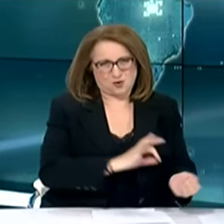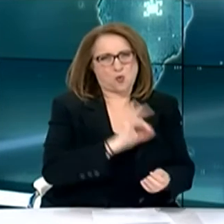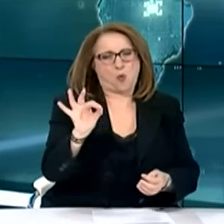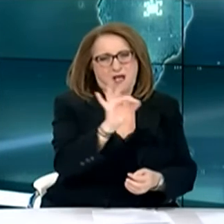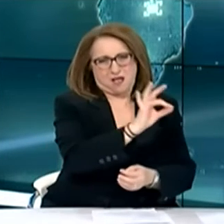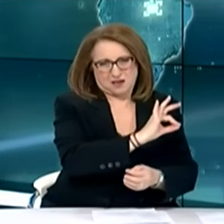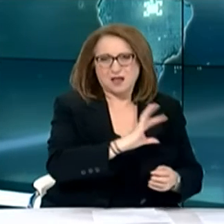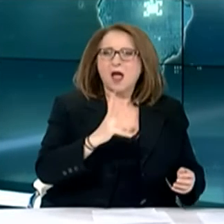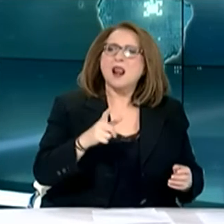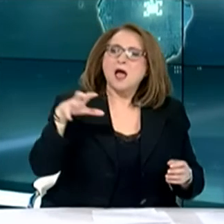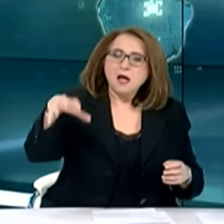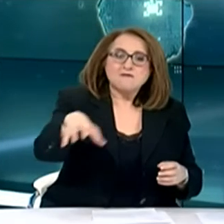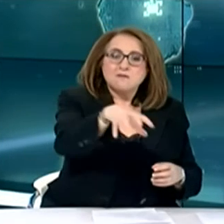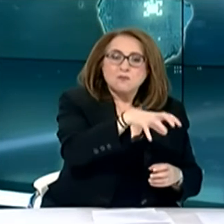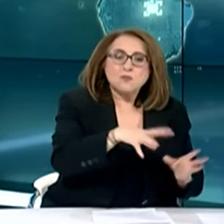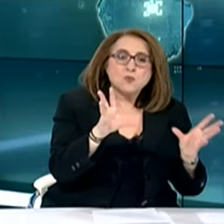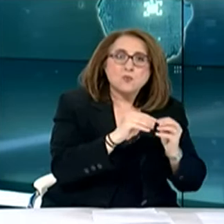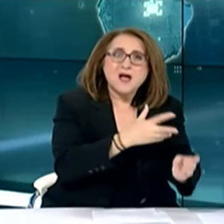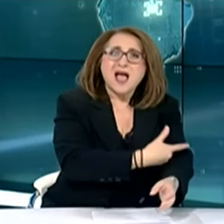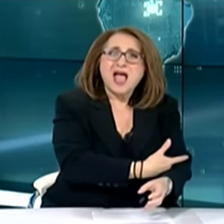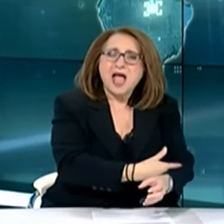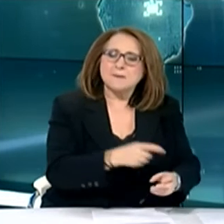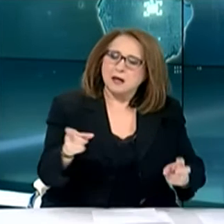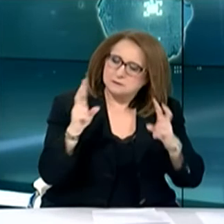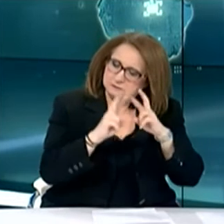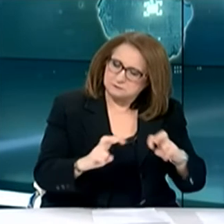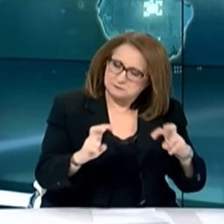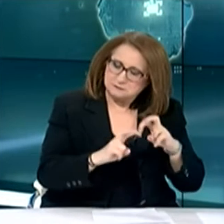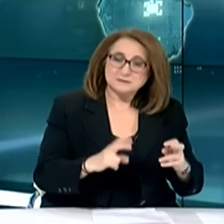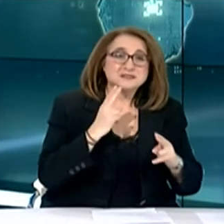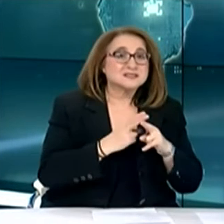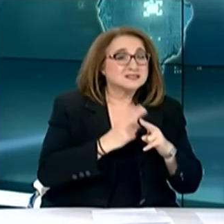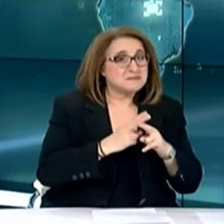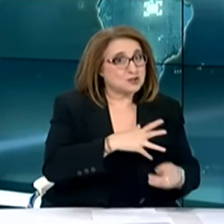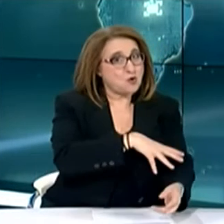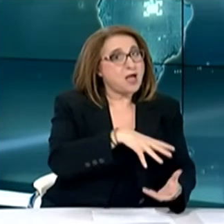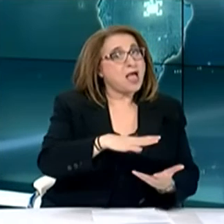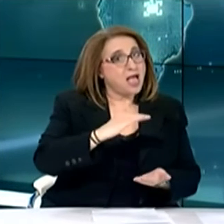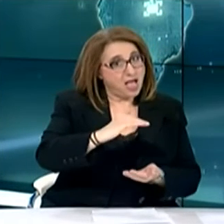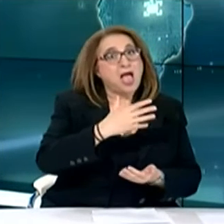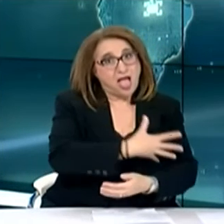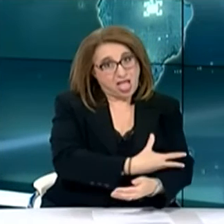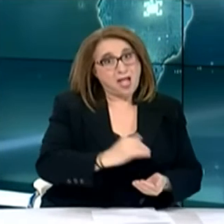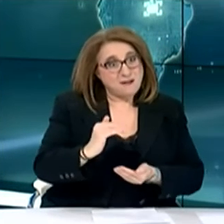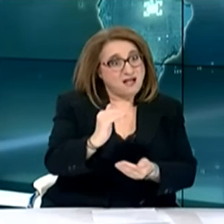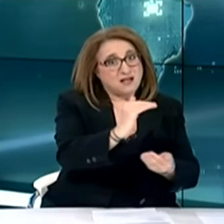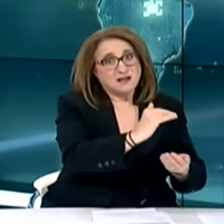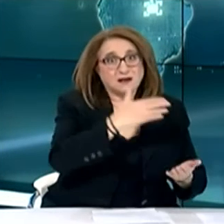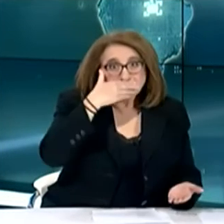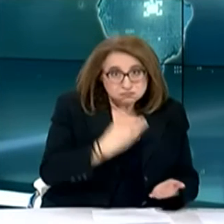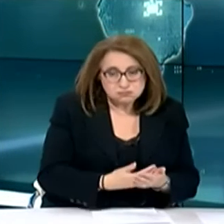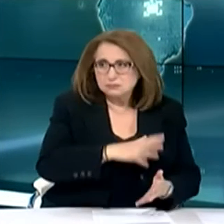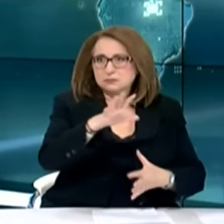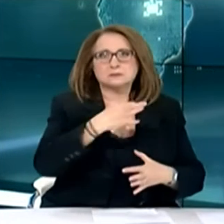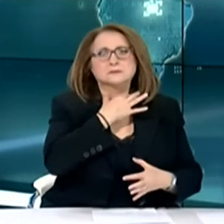από τις αιμοδοτικές μονάδες για να μην υπάρξει έλλειψη αίματος. Είναι πάρα πολύ σημαντικό αυτό που λέτε. Και επειδή λόγω του